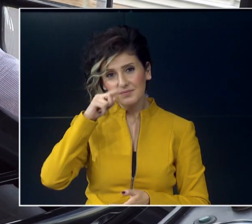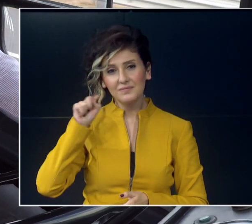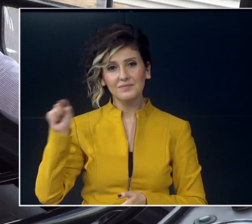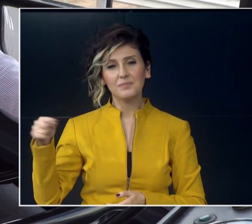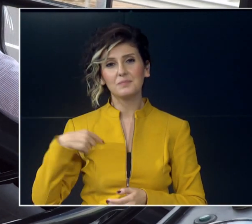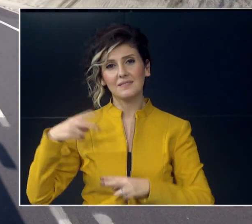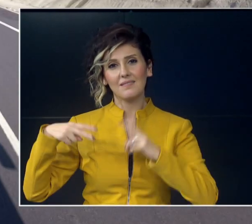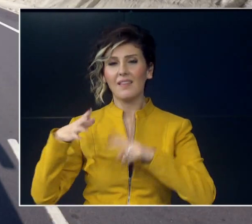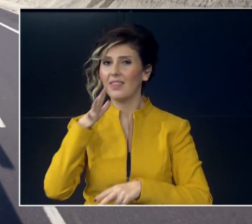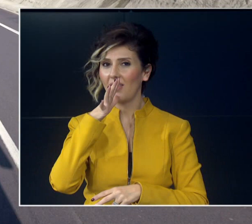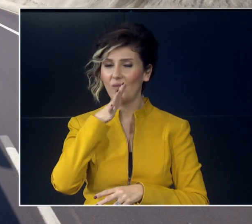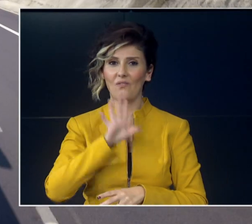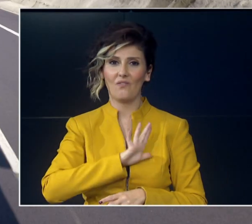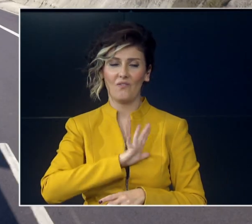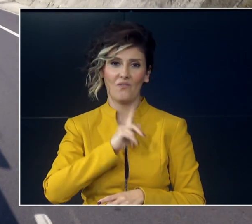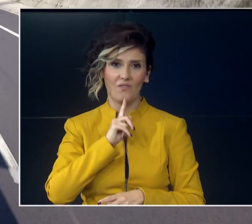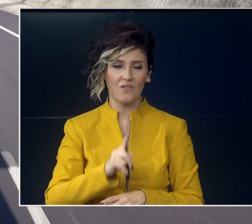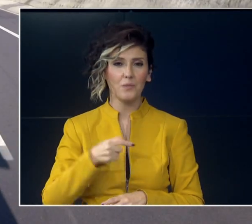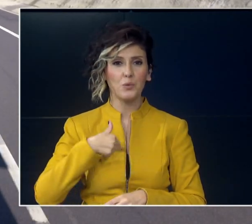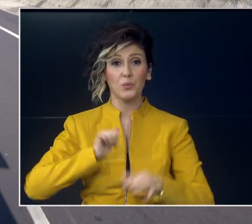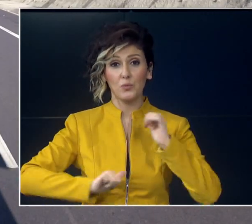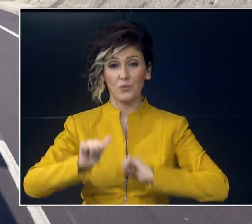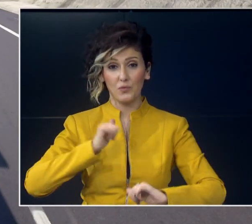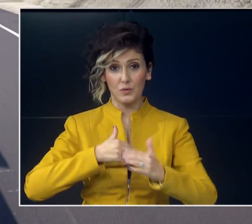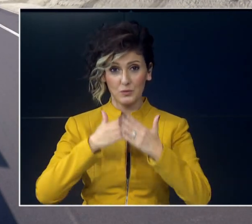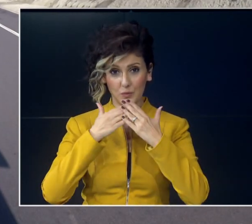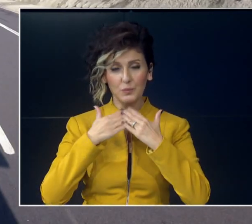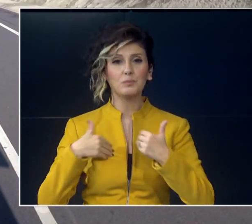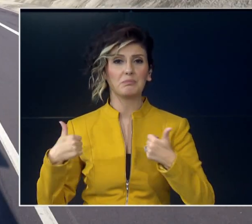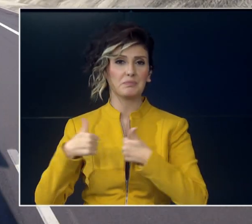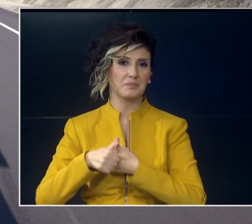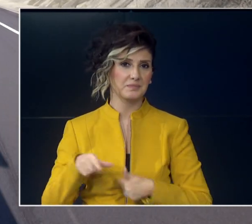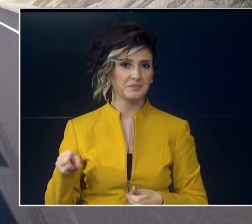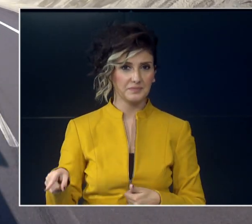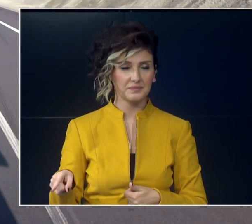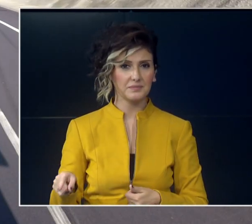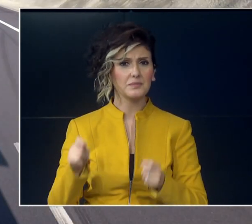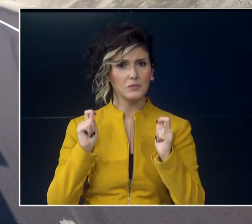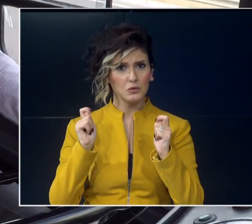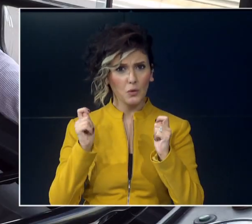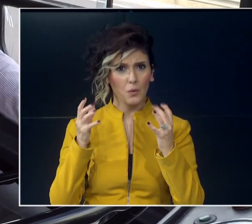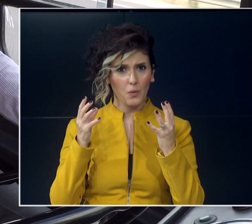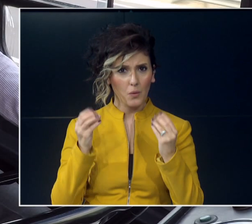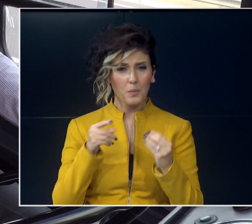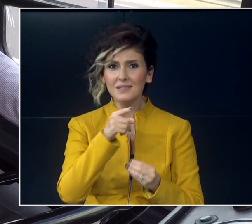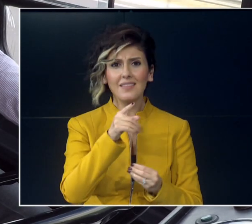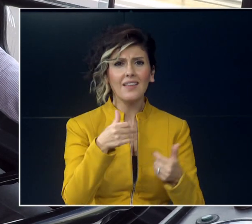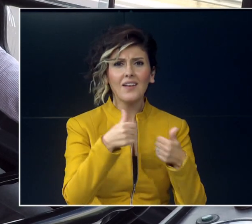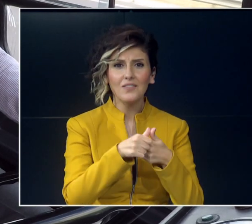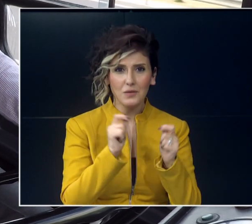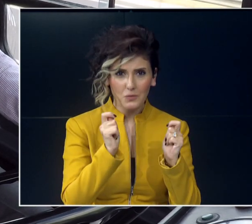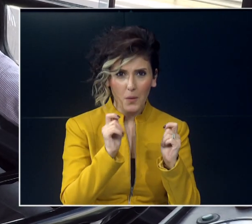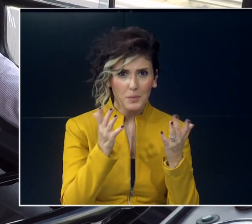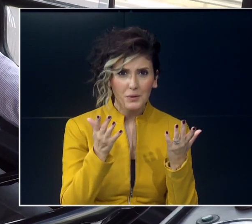birbirimizi tanıyorduk. Ben üniversitedeyken evlendim. Zor oldu mu senin? Nasıl oldu